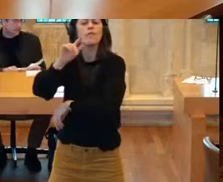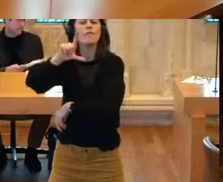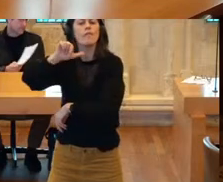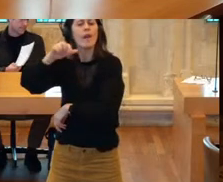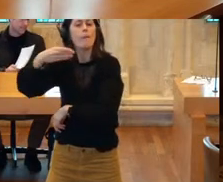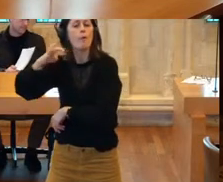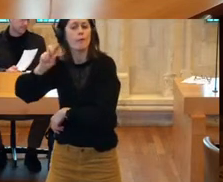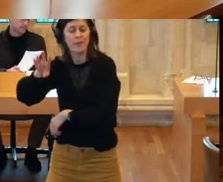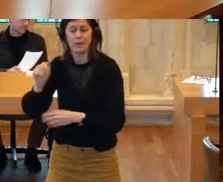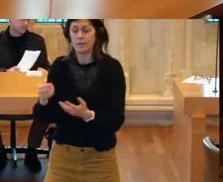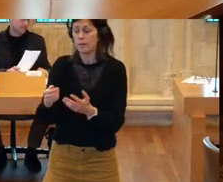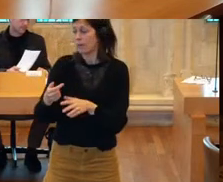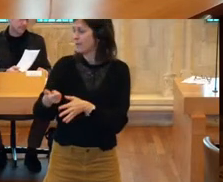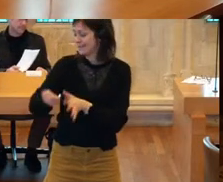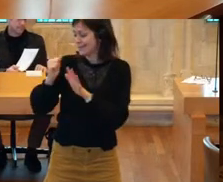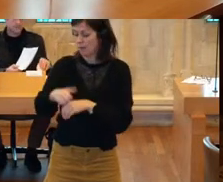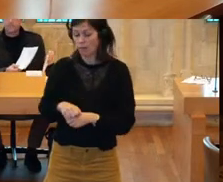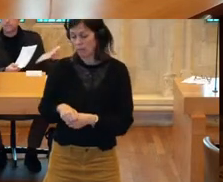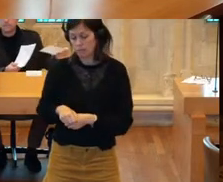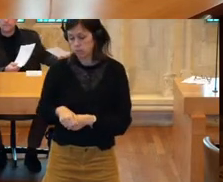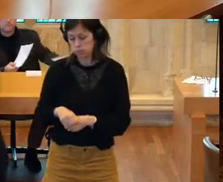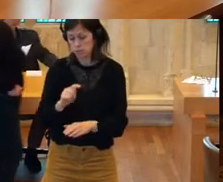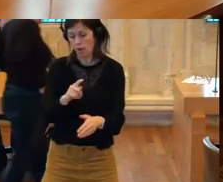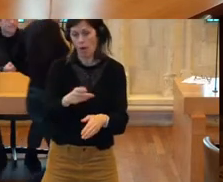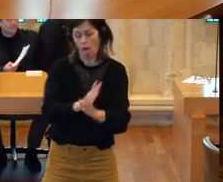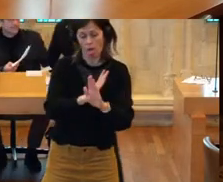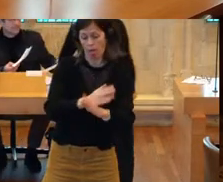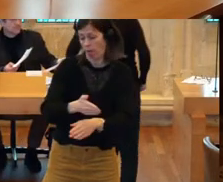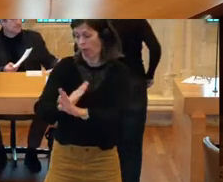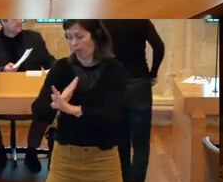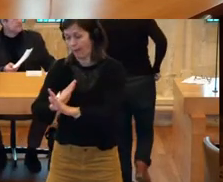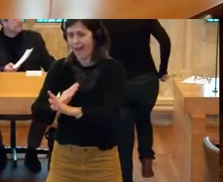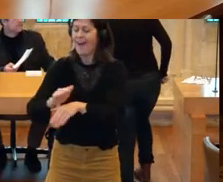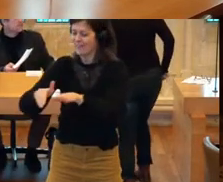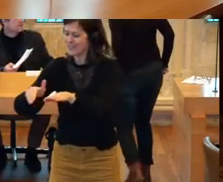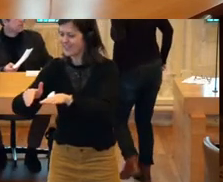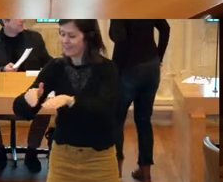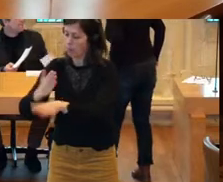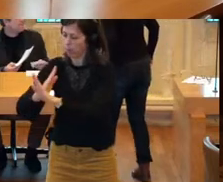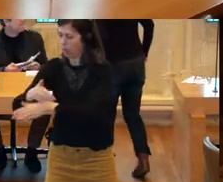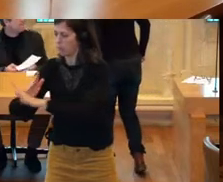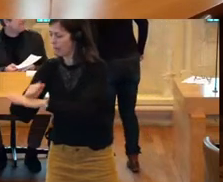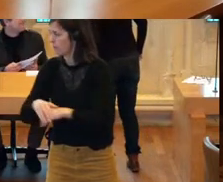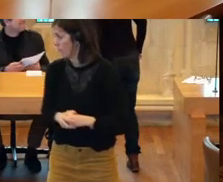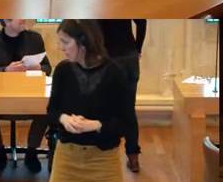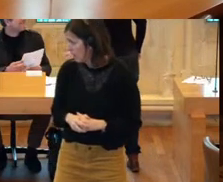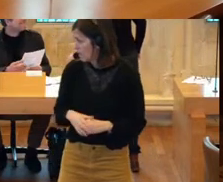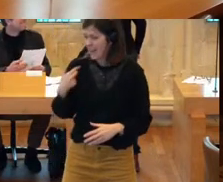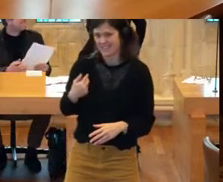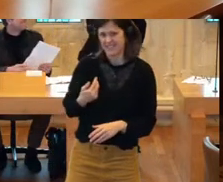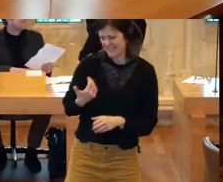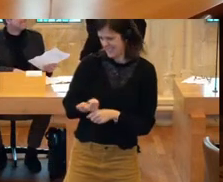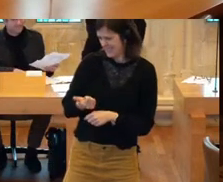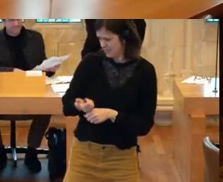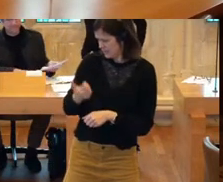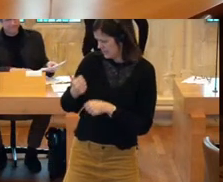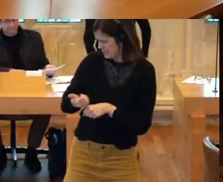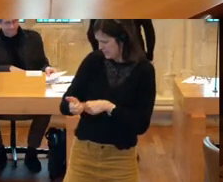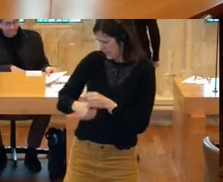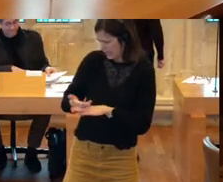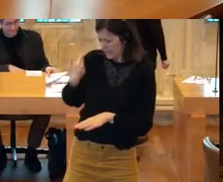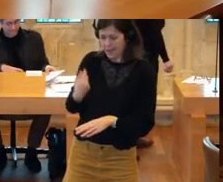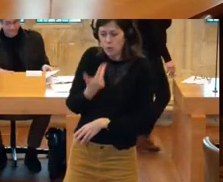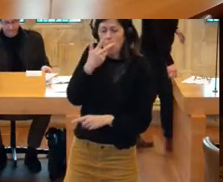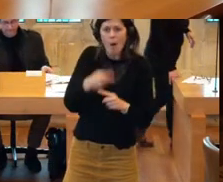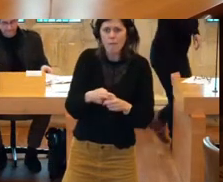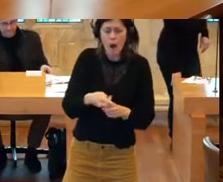6 ans plus souvent à l'arrêt qu'en fonctionnement et ont dû être arrêtés 3 fois de manière brutale cette année pour cause de tempêtes.